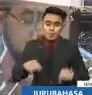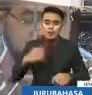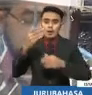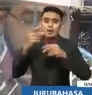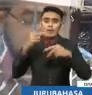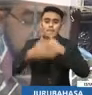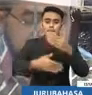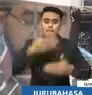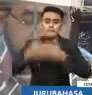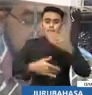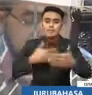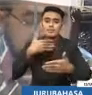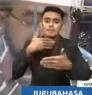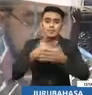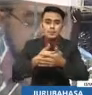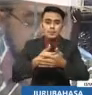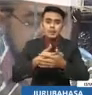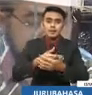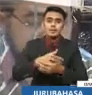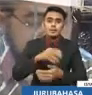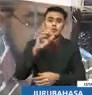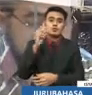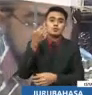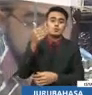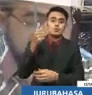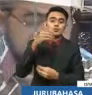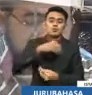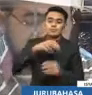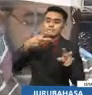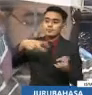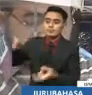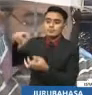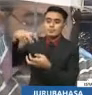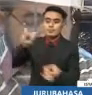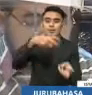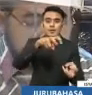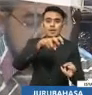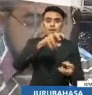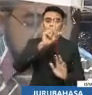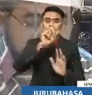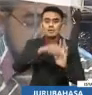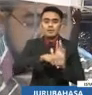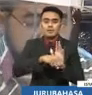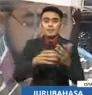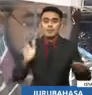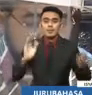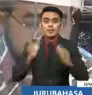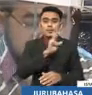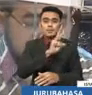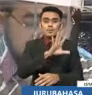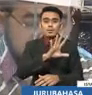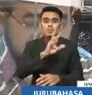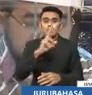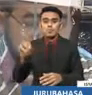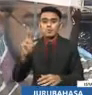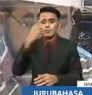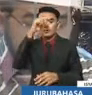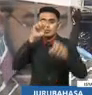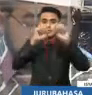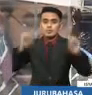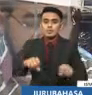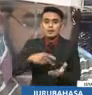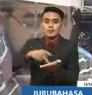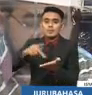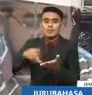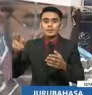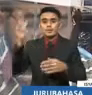memproses sehingga 3310 transaksi sesaat berbanding dengan Rp65.000 tersakti sesaat untuk